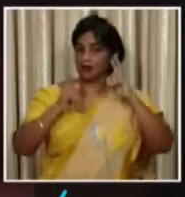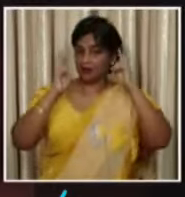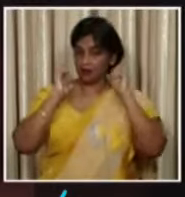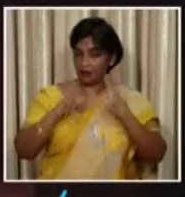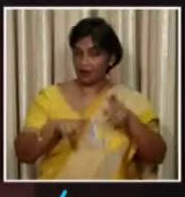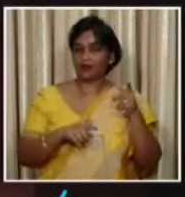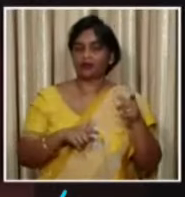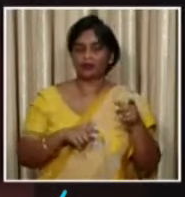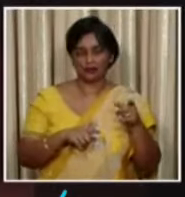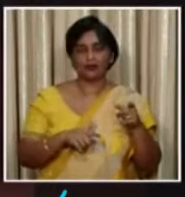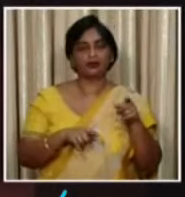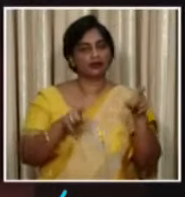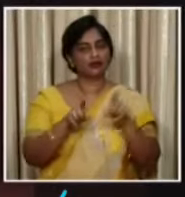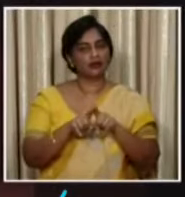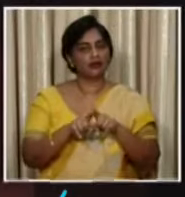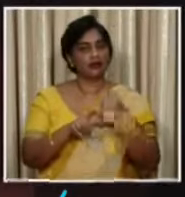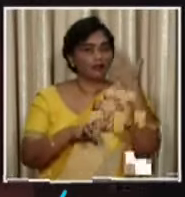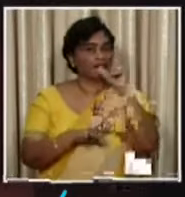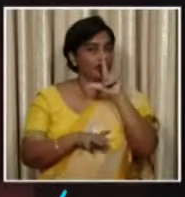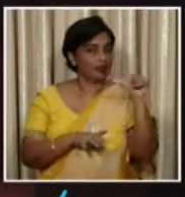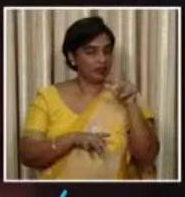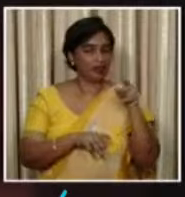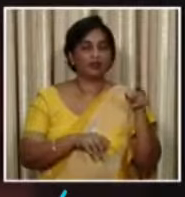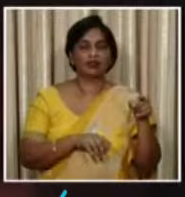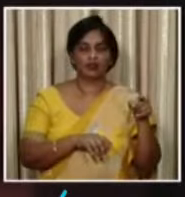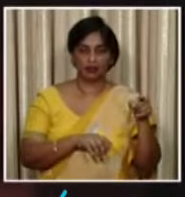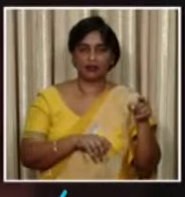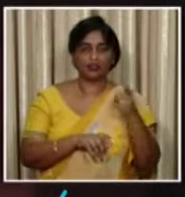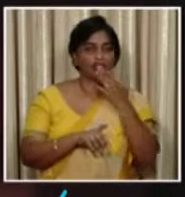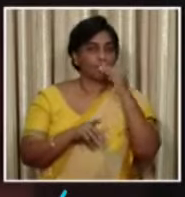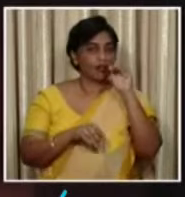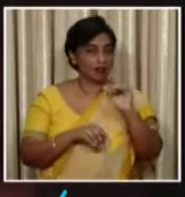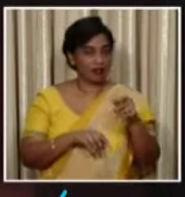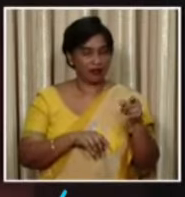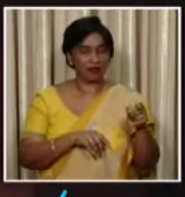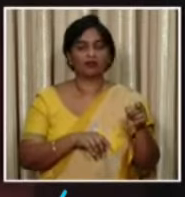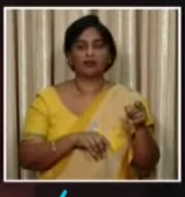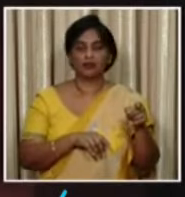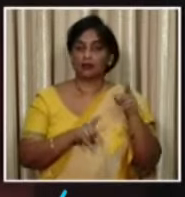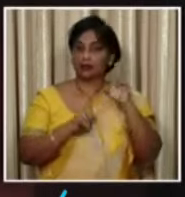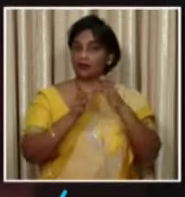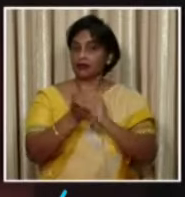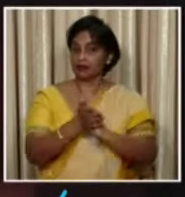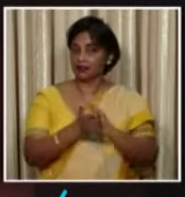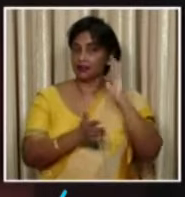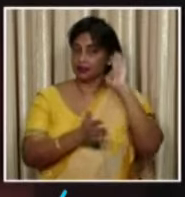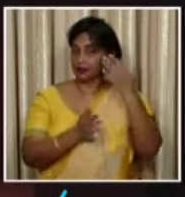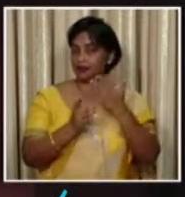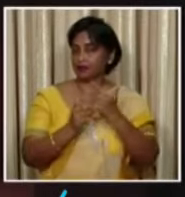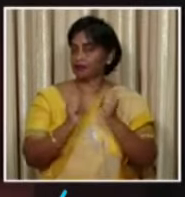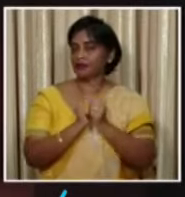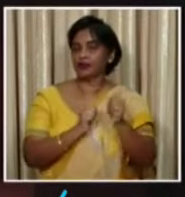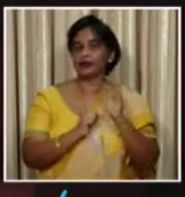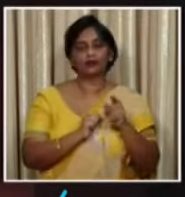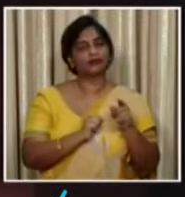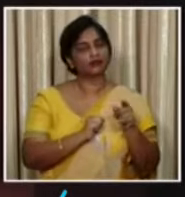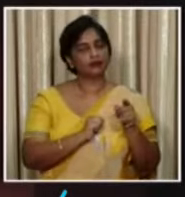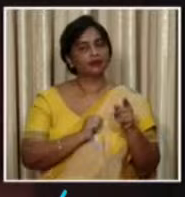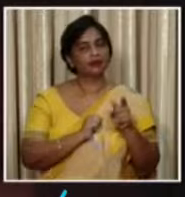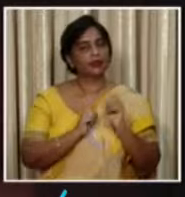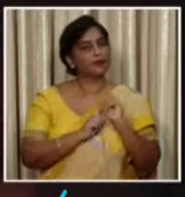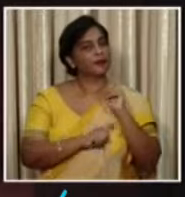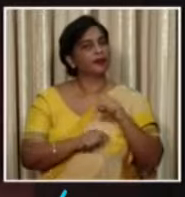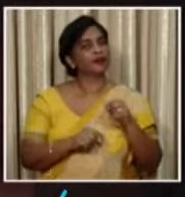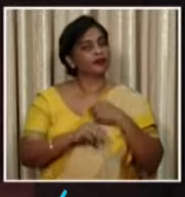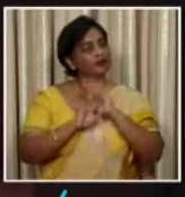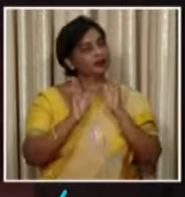වැඩිහිටියයට. මේ වගේ 17 පාසල් දැරියක් මේ කරපු විශිෂ්ට වීර ක්‍රියාව අපේ